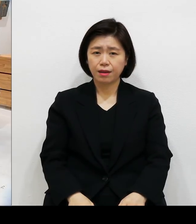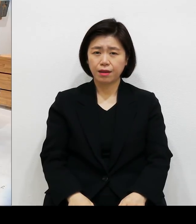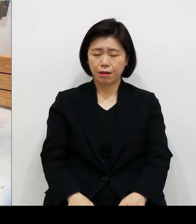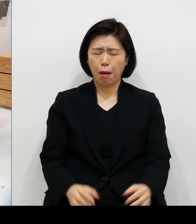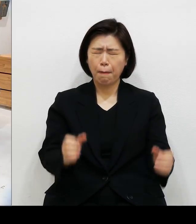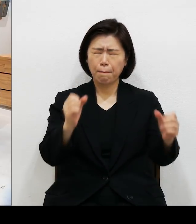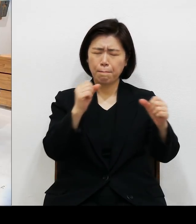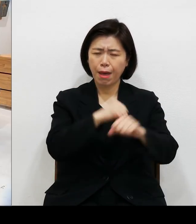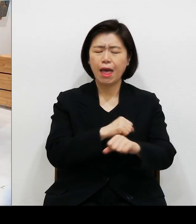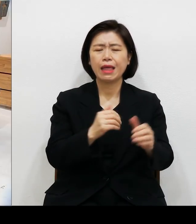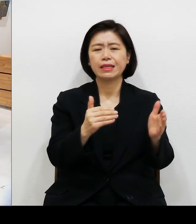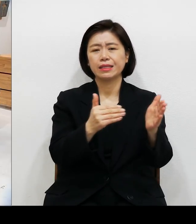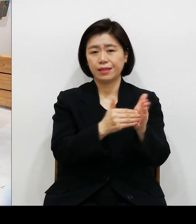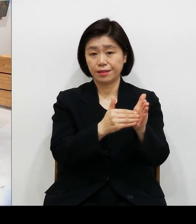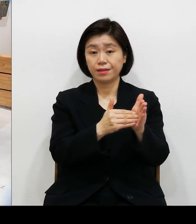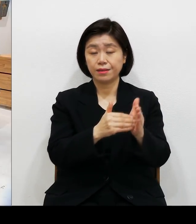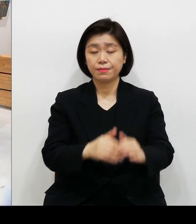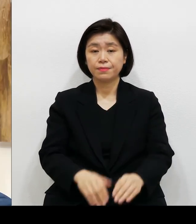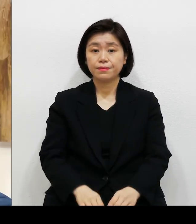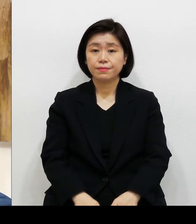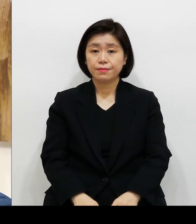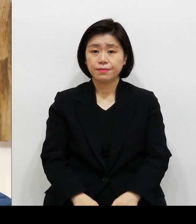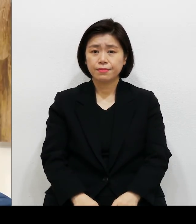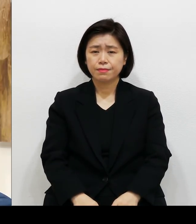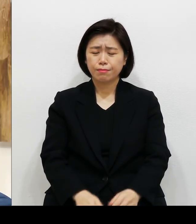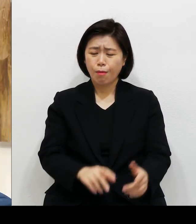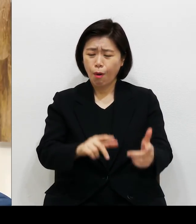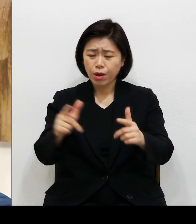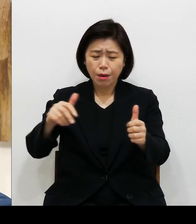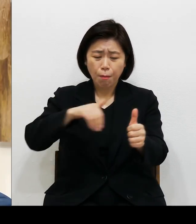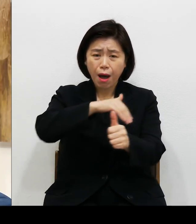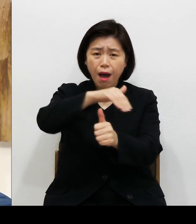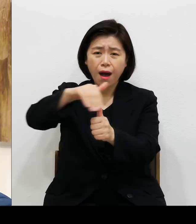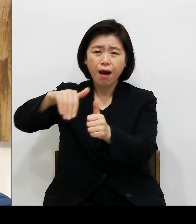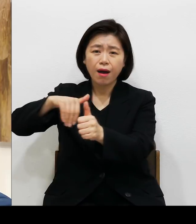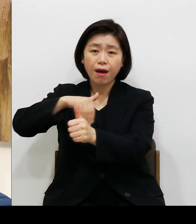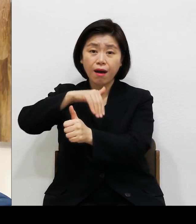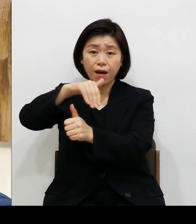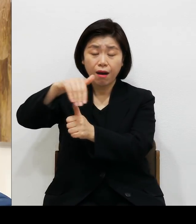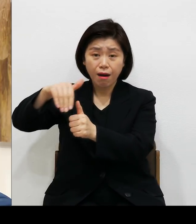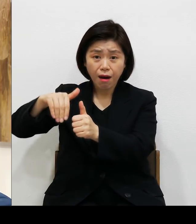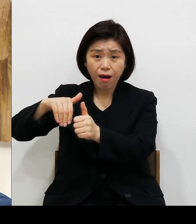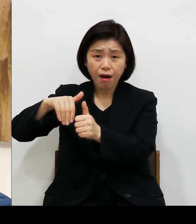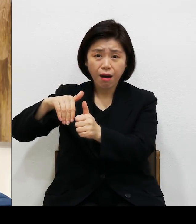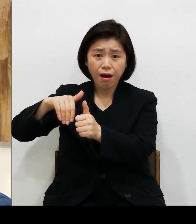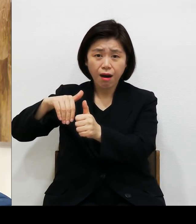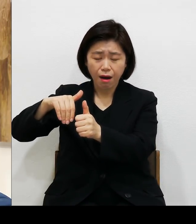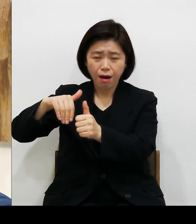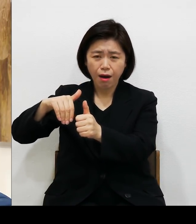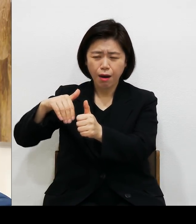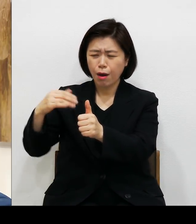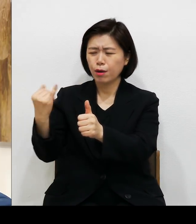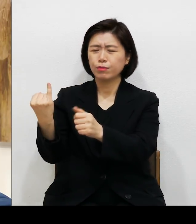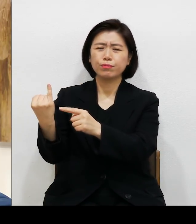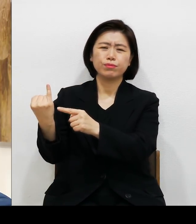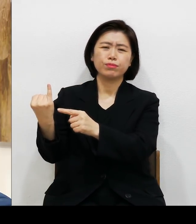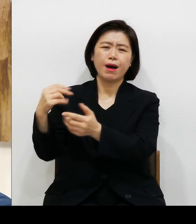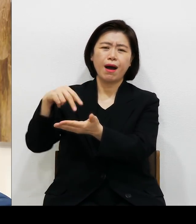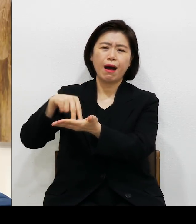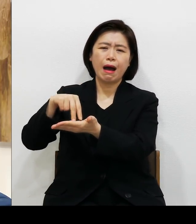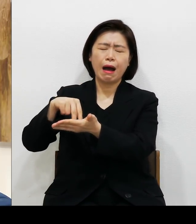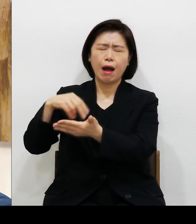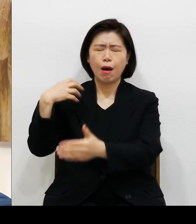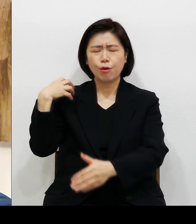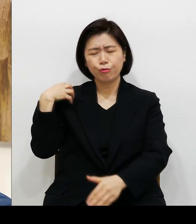망하다시피 했었고요. 예, 예. 이제 그런 전반적인 상황이 이제 이 아기 엄마한테는 큰